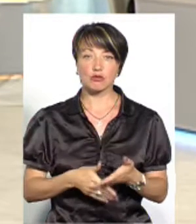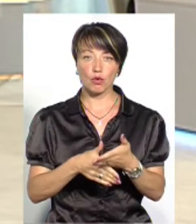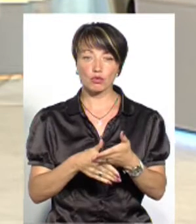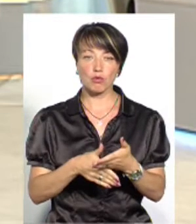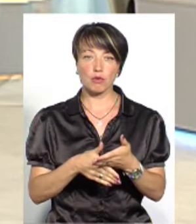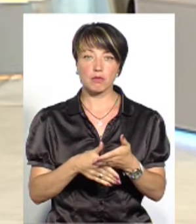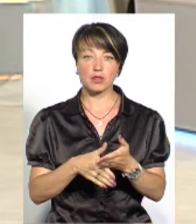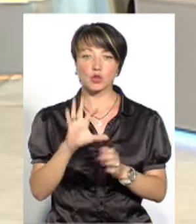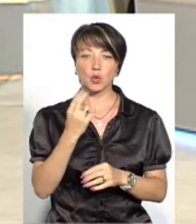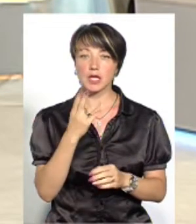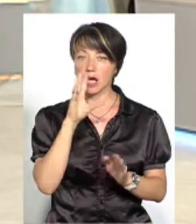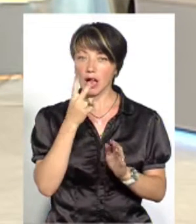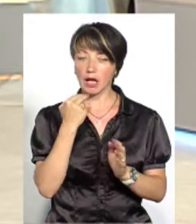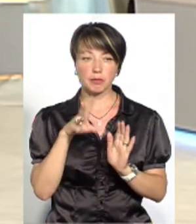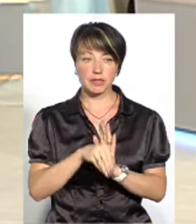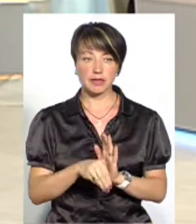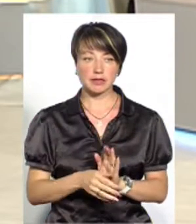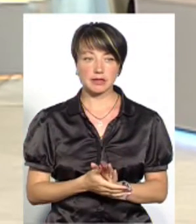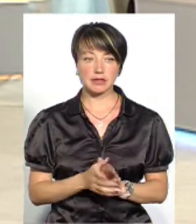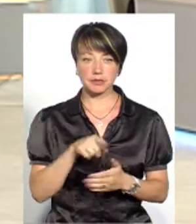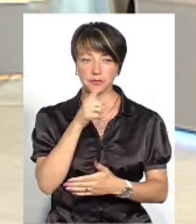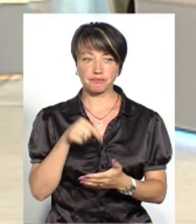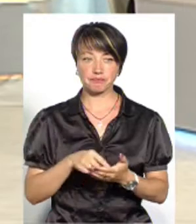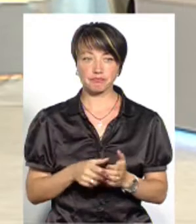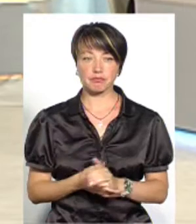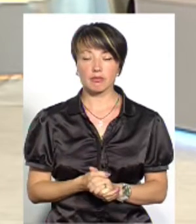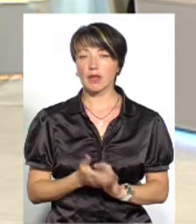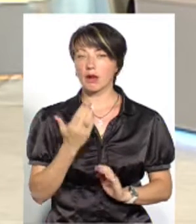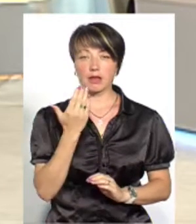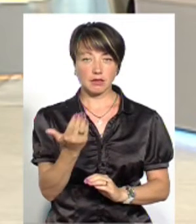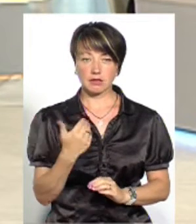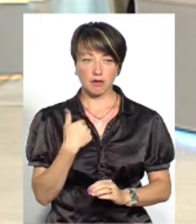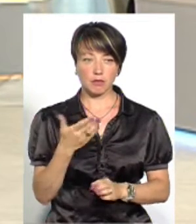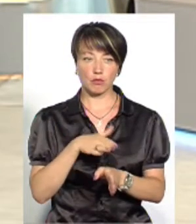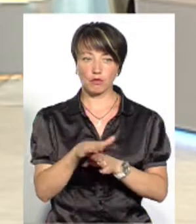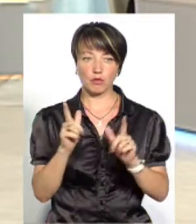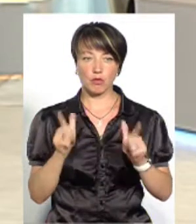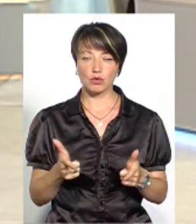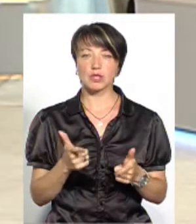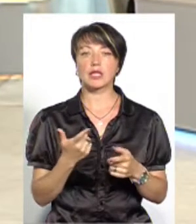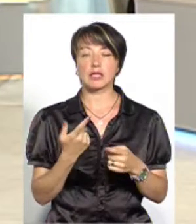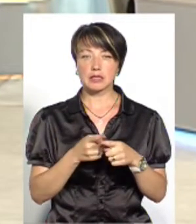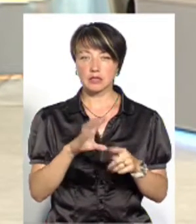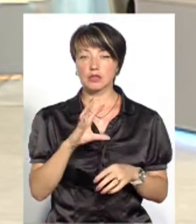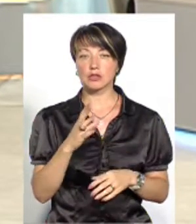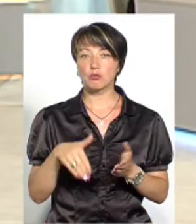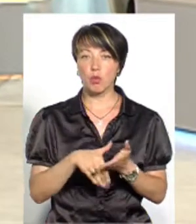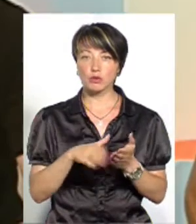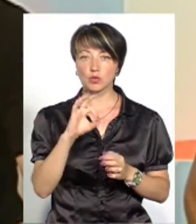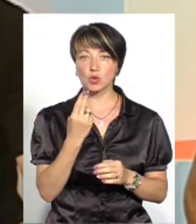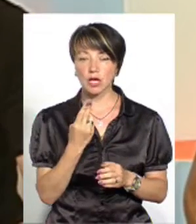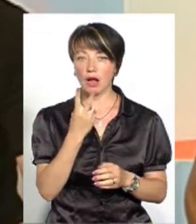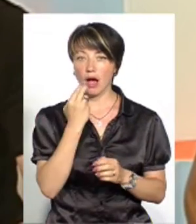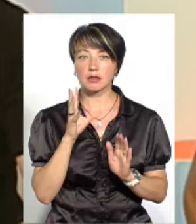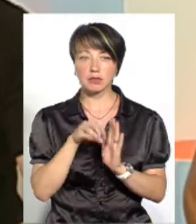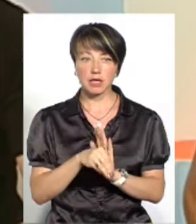способом соціальної адаптації? Повністю з вами погоджуюся, це і є спосіб соціальної адаптації,